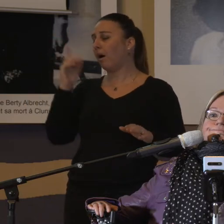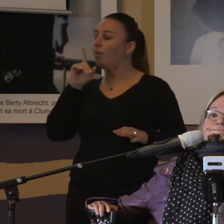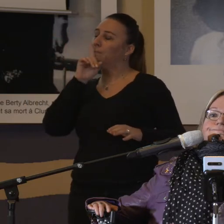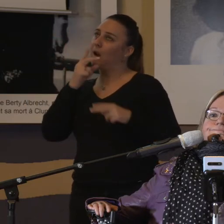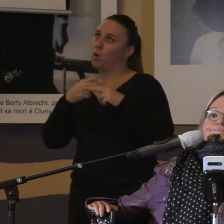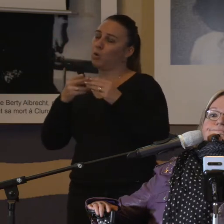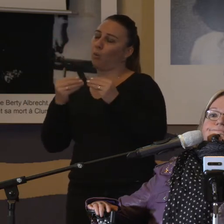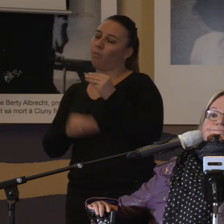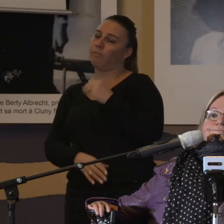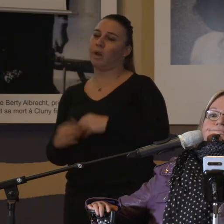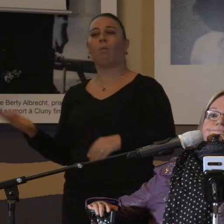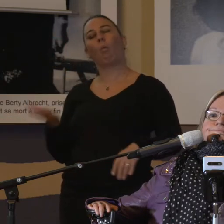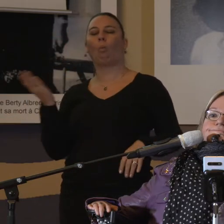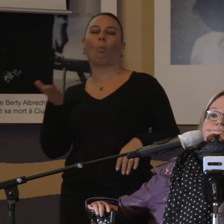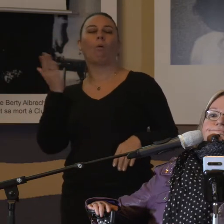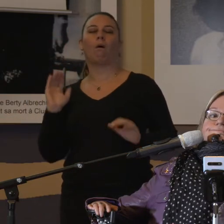nom, mais